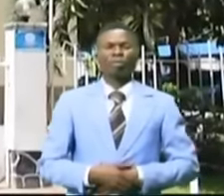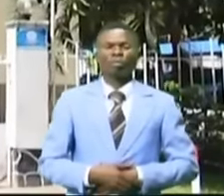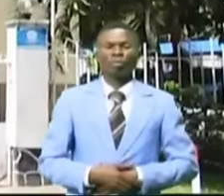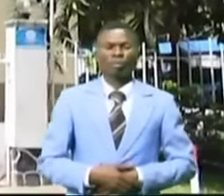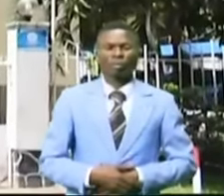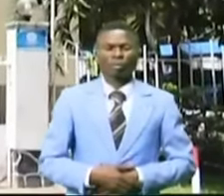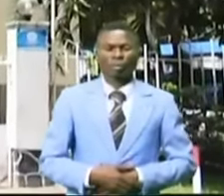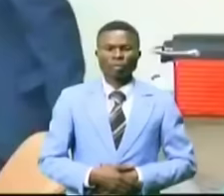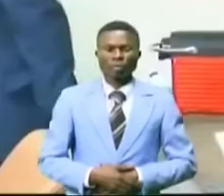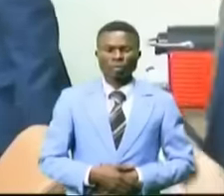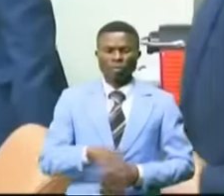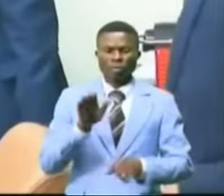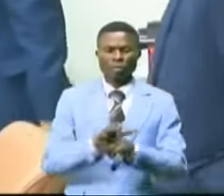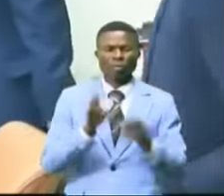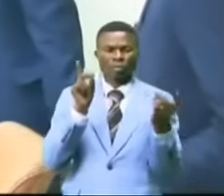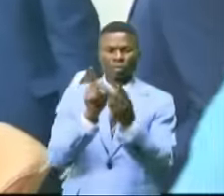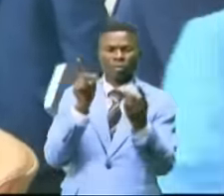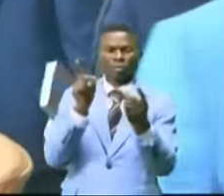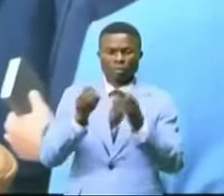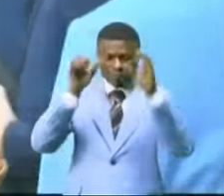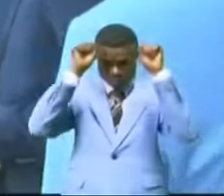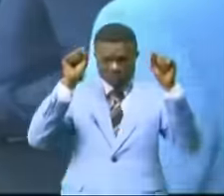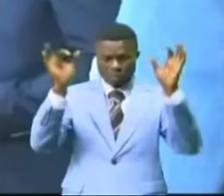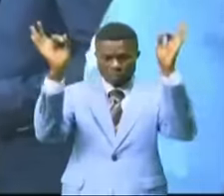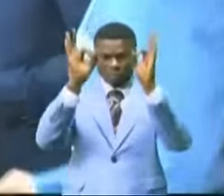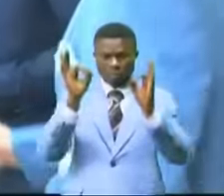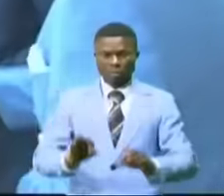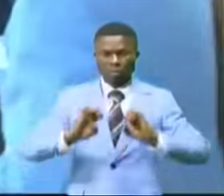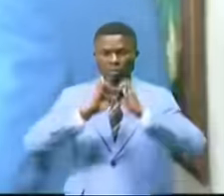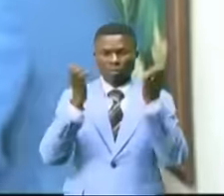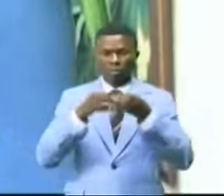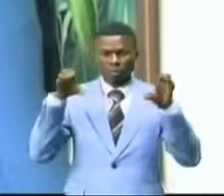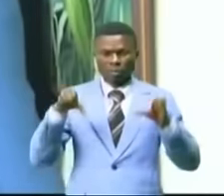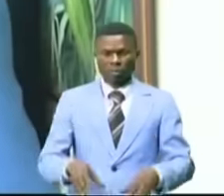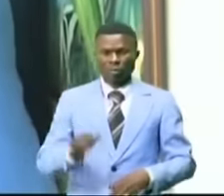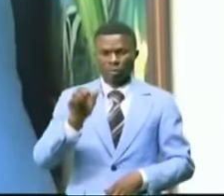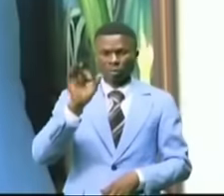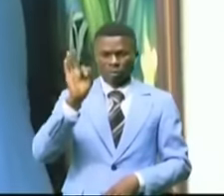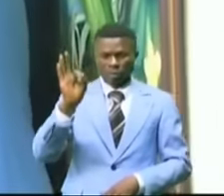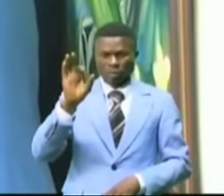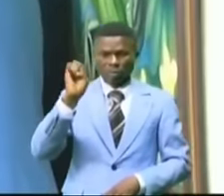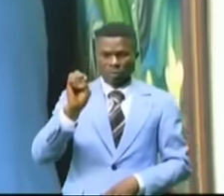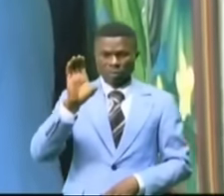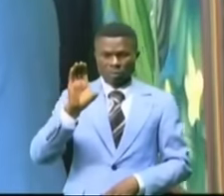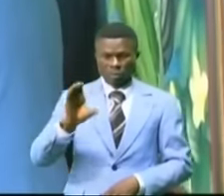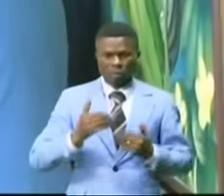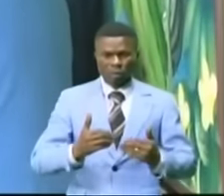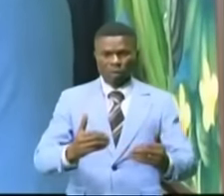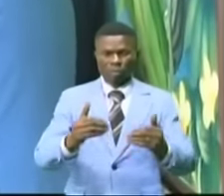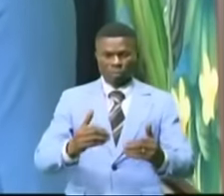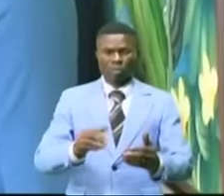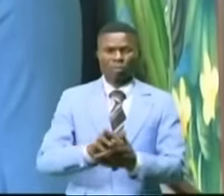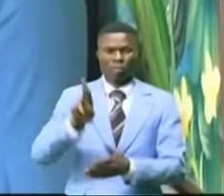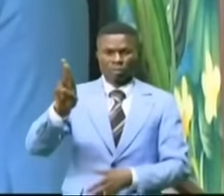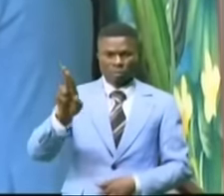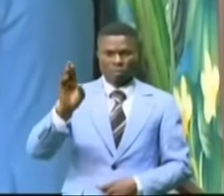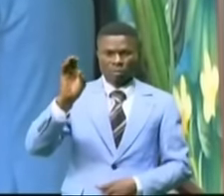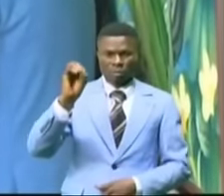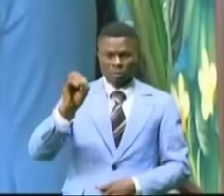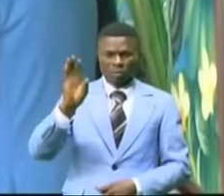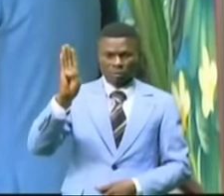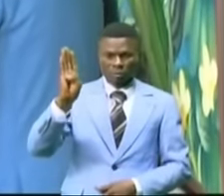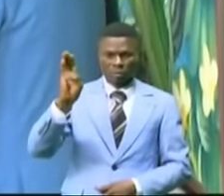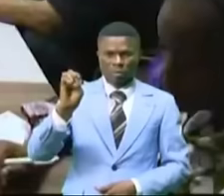La série des contacts pour le président de la Fédération des entreprises du Congo, FEC, se poursuit. Robert Malumba Kalumbo a